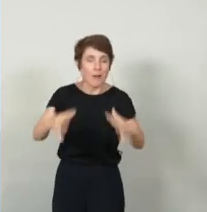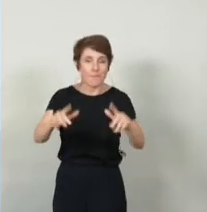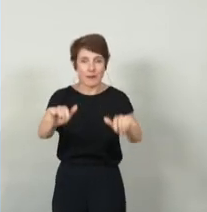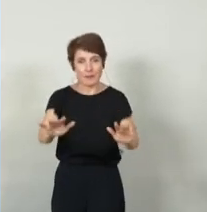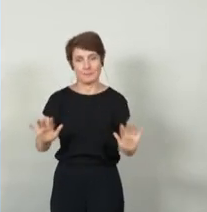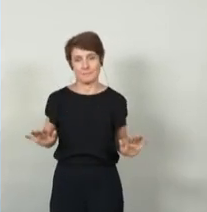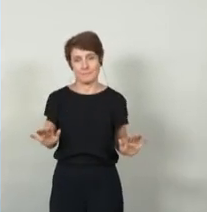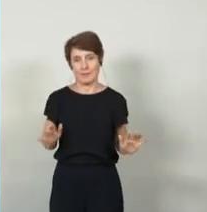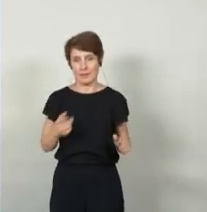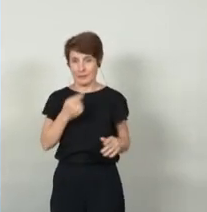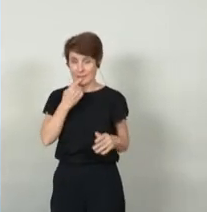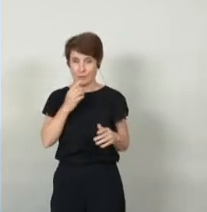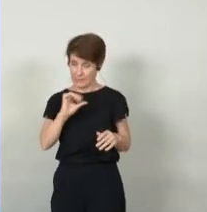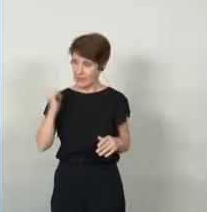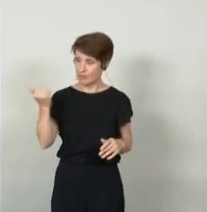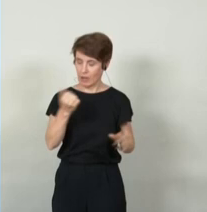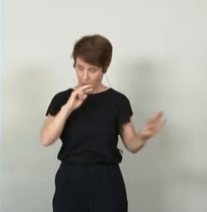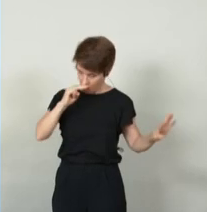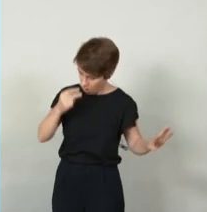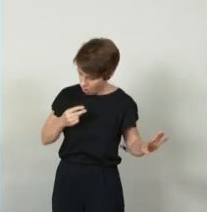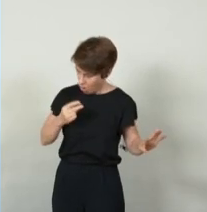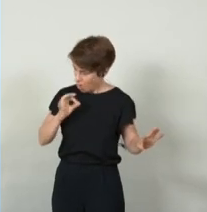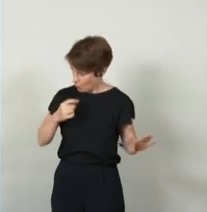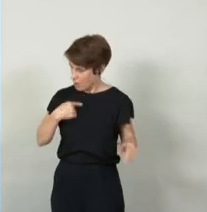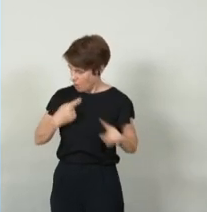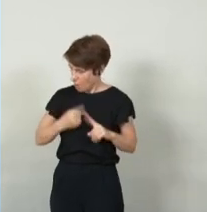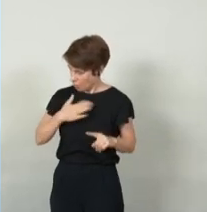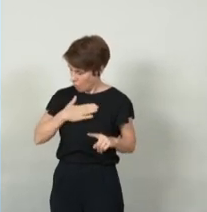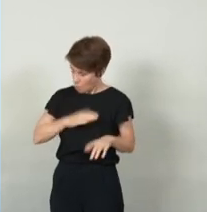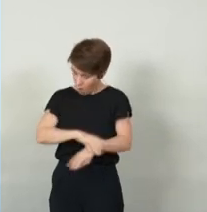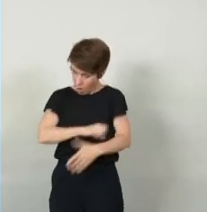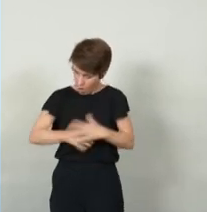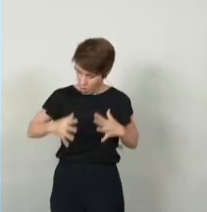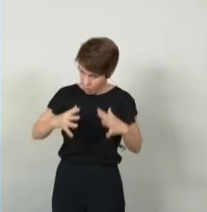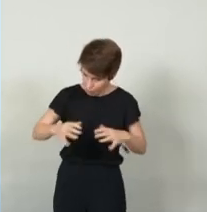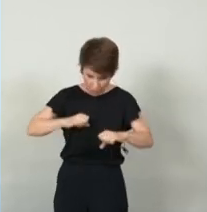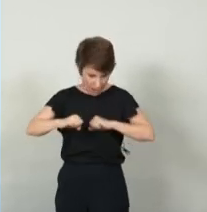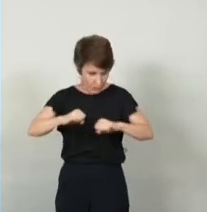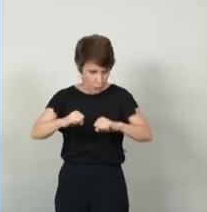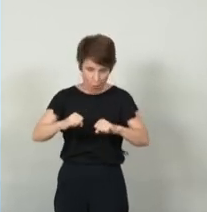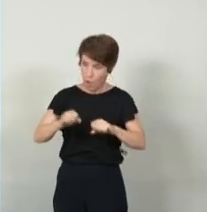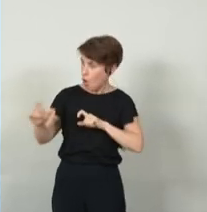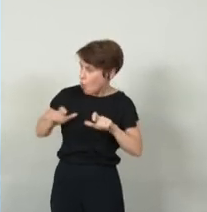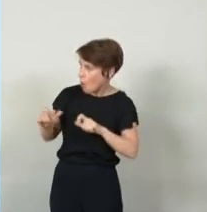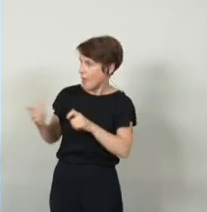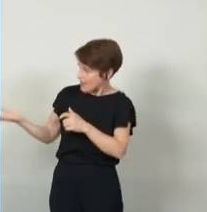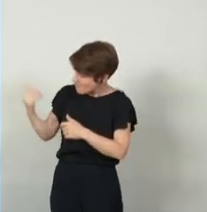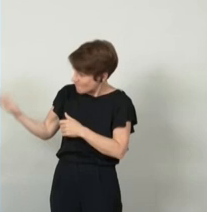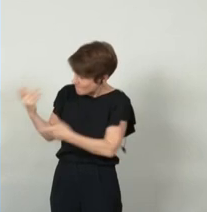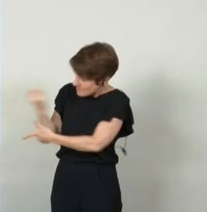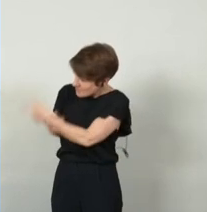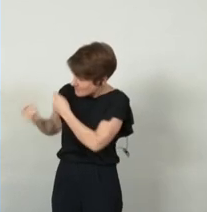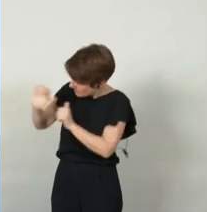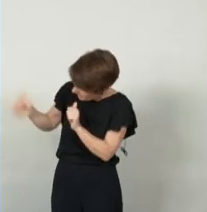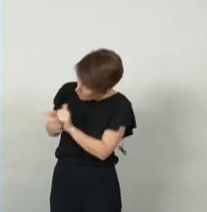l'engagement des uns et des autres détendre son champ d'action et enfin d'embarquer davantage de collaborateurs pour les acteurs